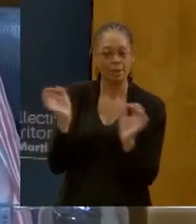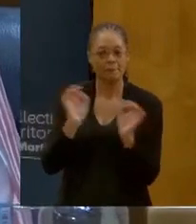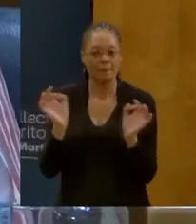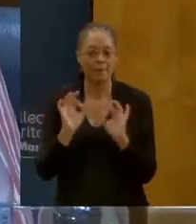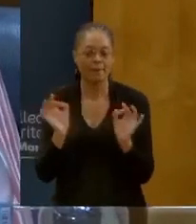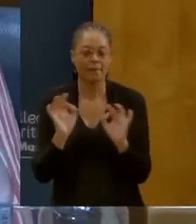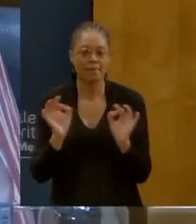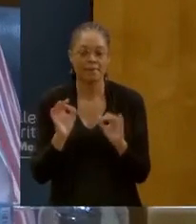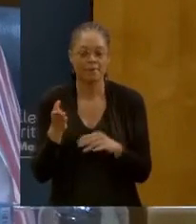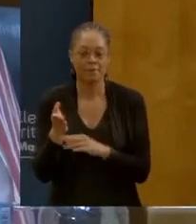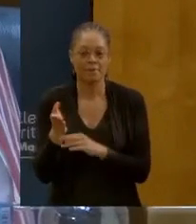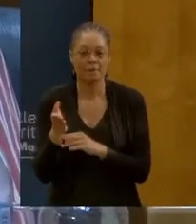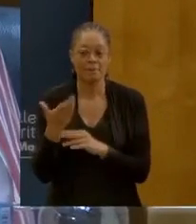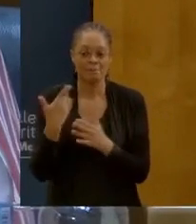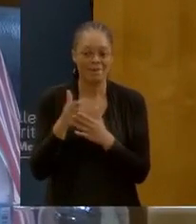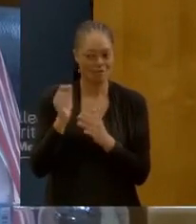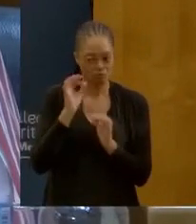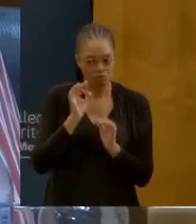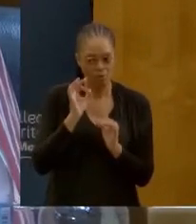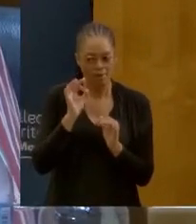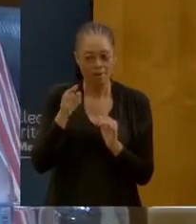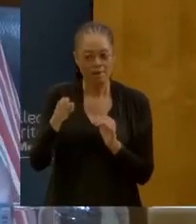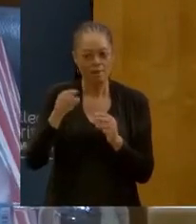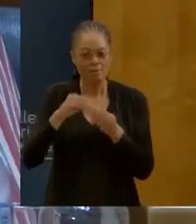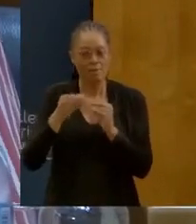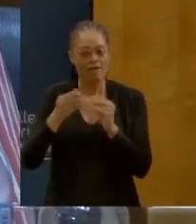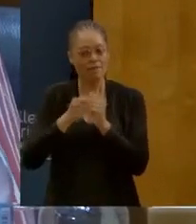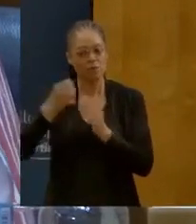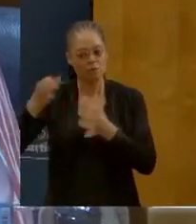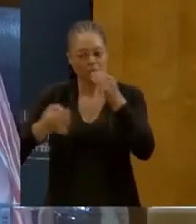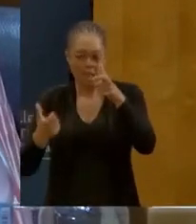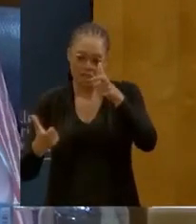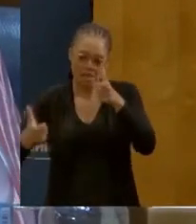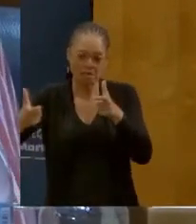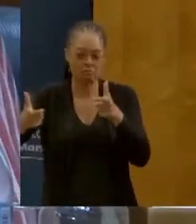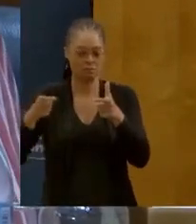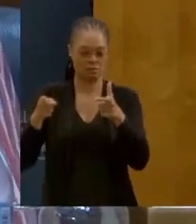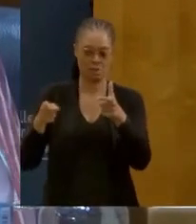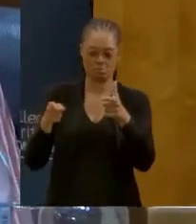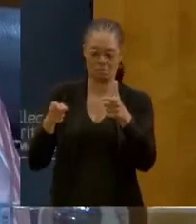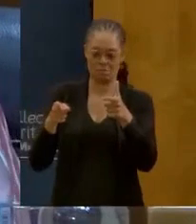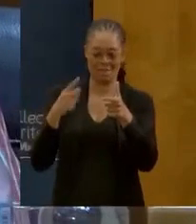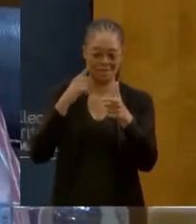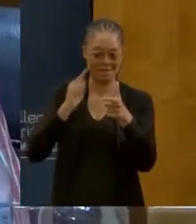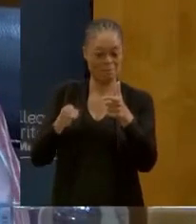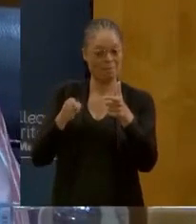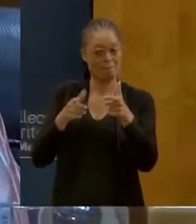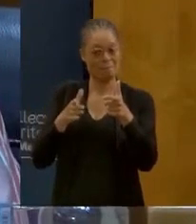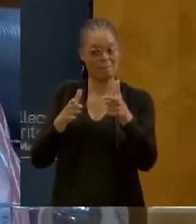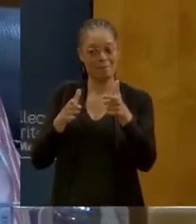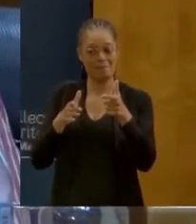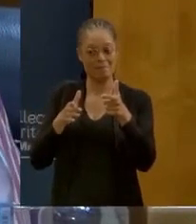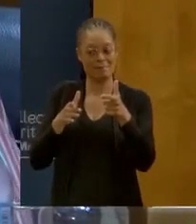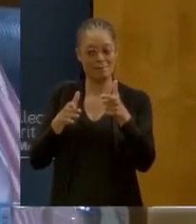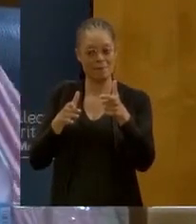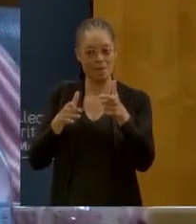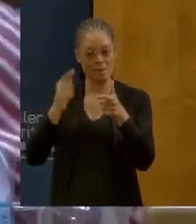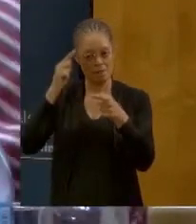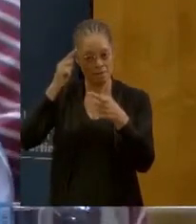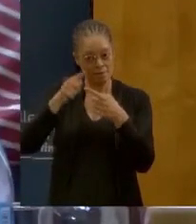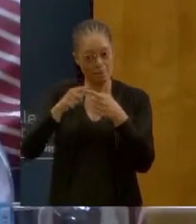en redressement judiciaire. Et d'après les enquêtes, c'est après une réquisition de la sécurité sociale. C'est-à-dire